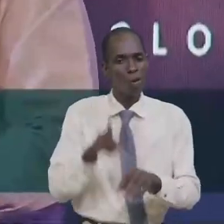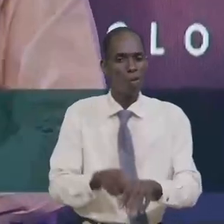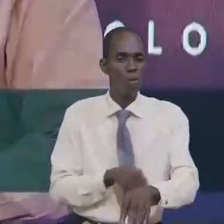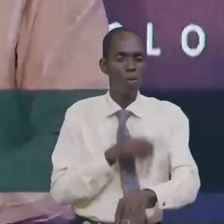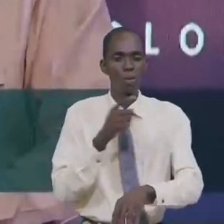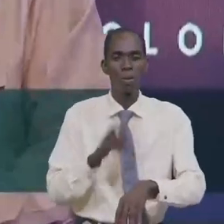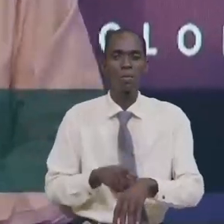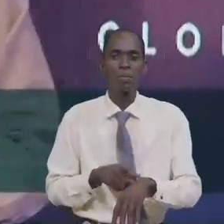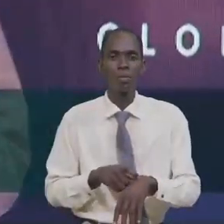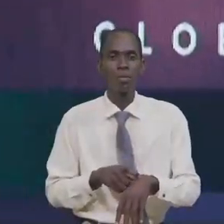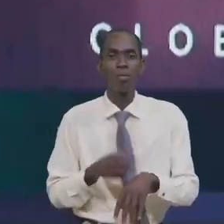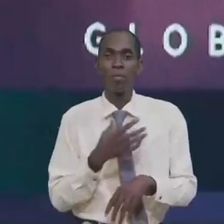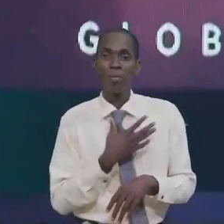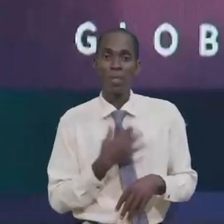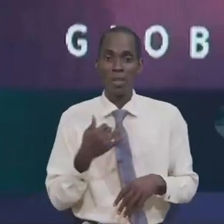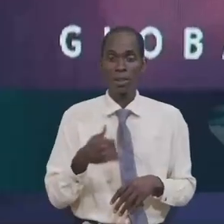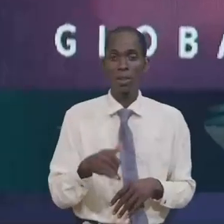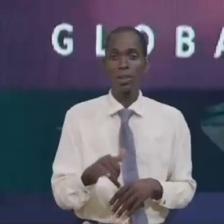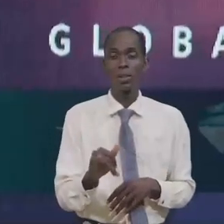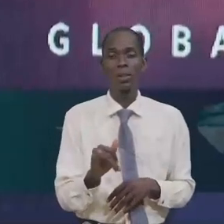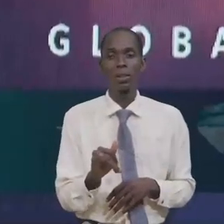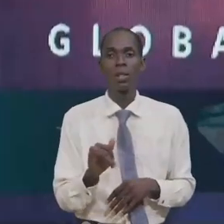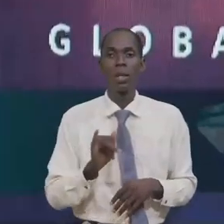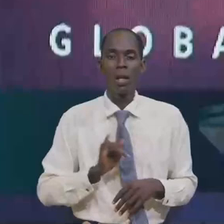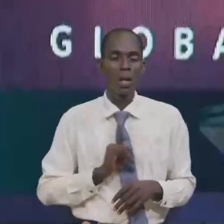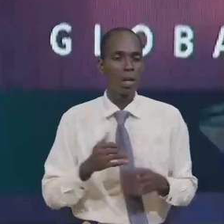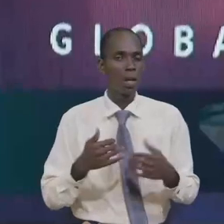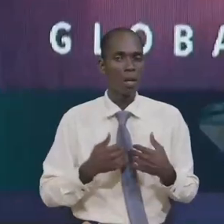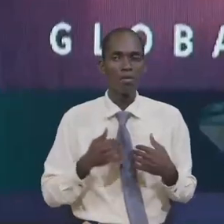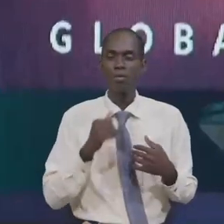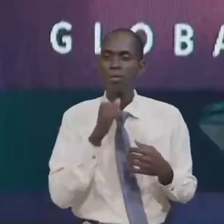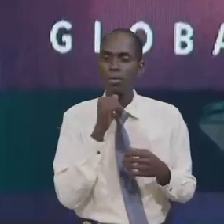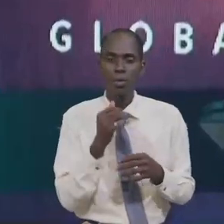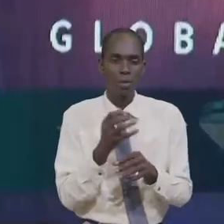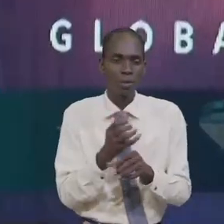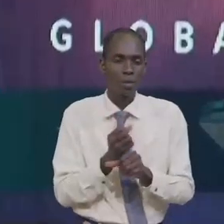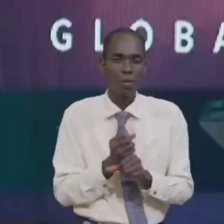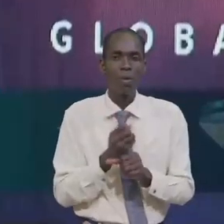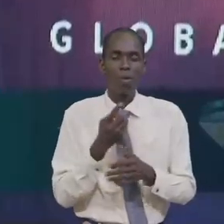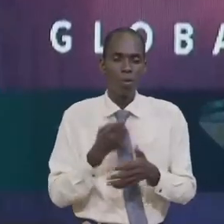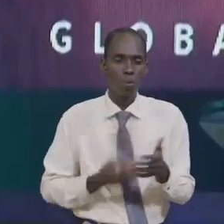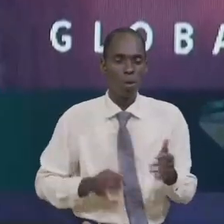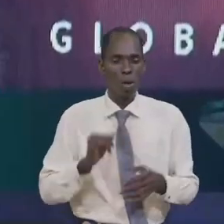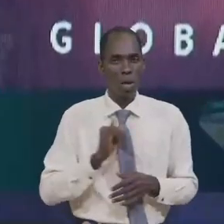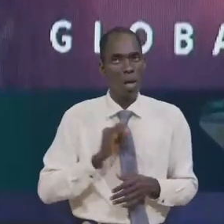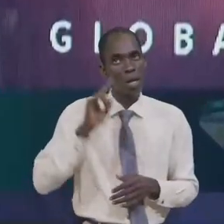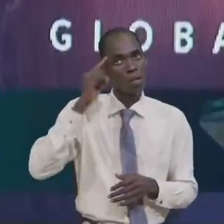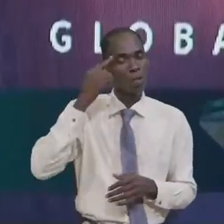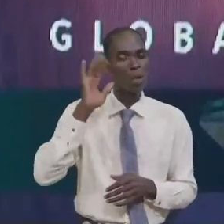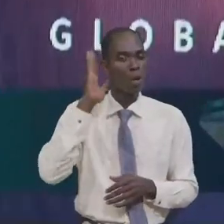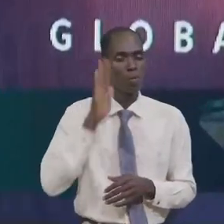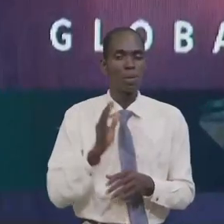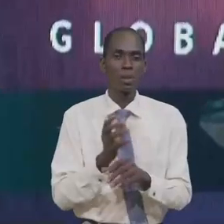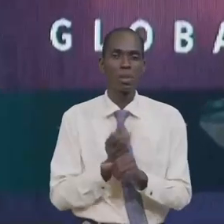mais je n'ai pas eu ce que je pense que j'allais avoir médite